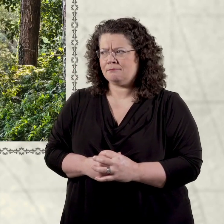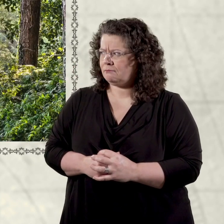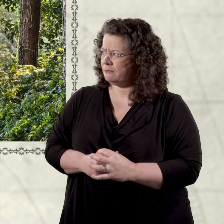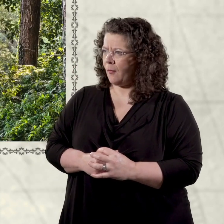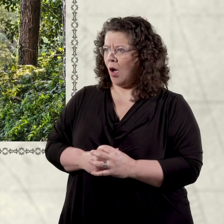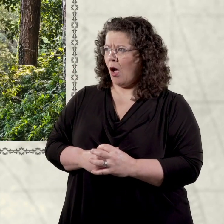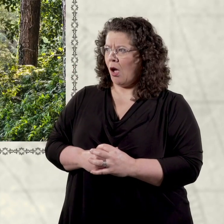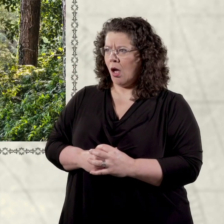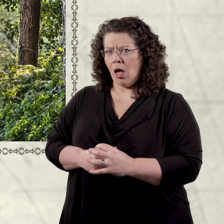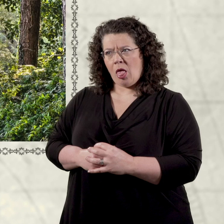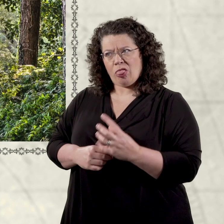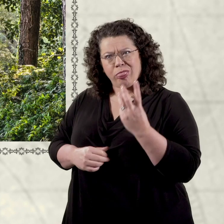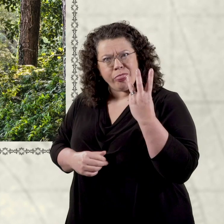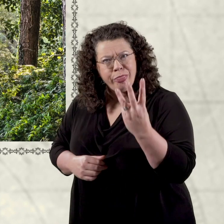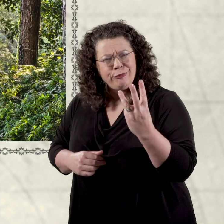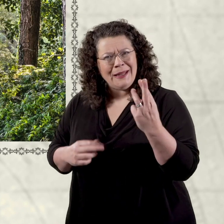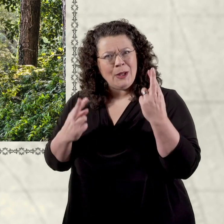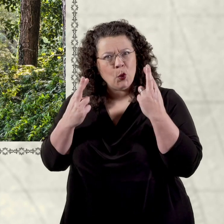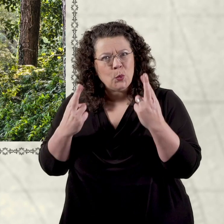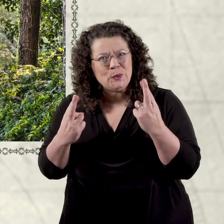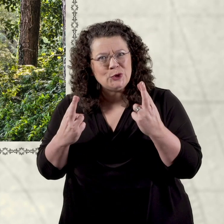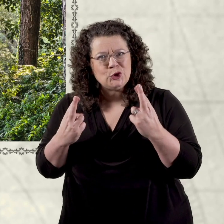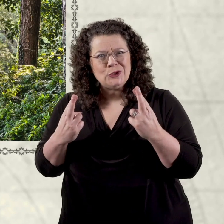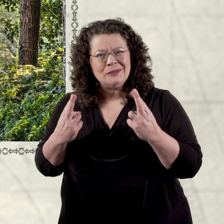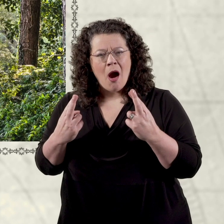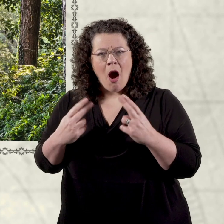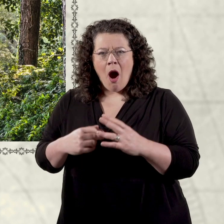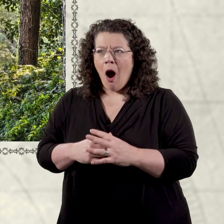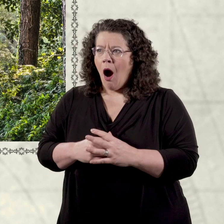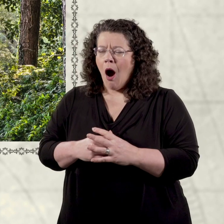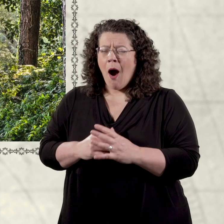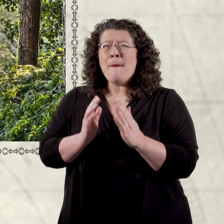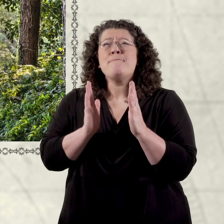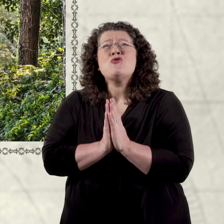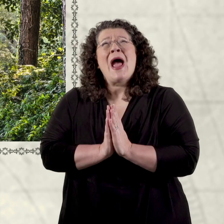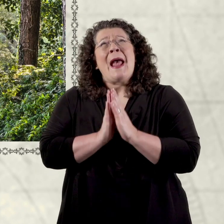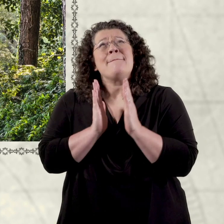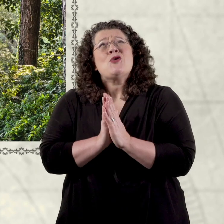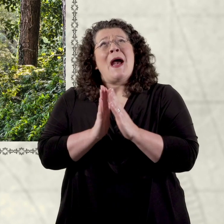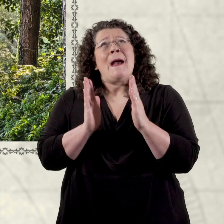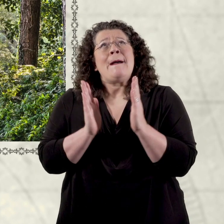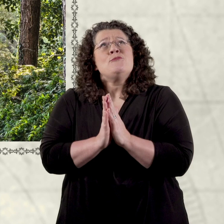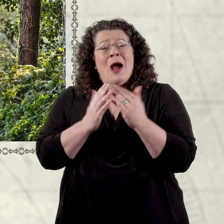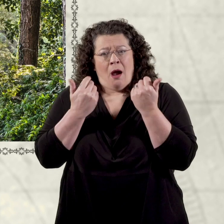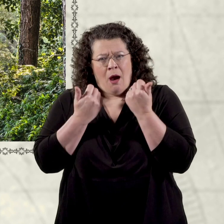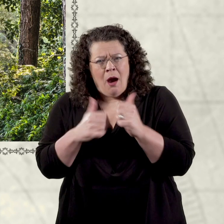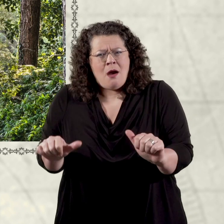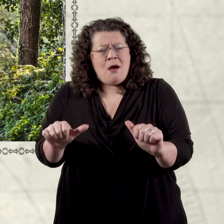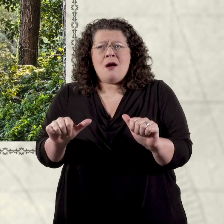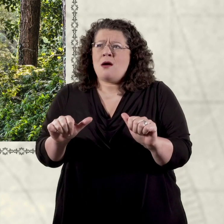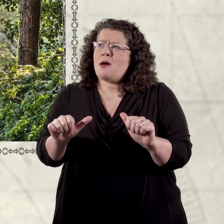3 dymuniad? Ar ôl yr holl weddion na nes i, roedd Duw am adael i mi gael